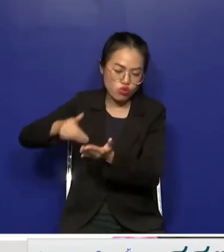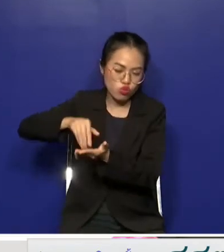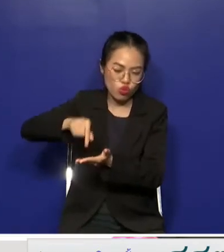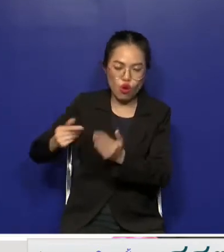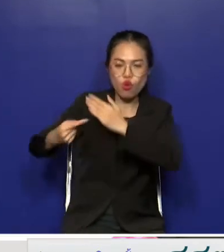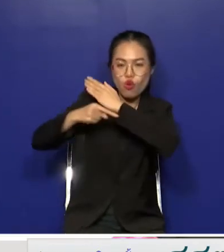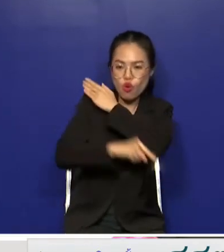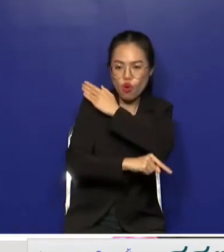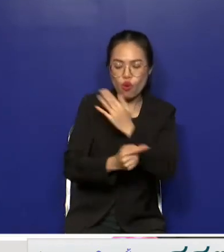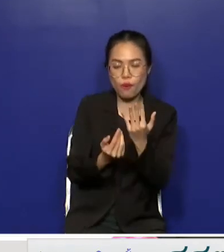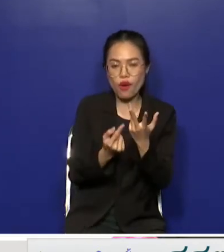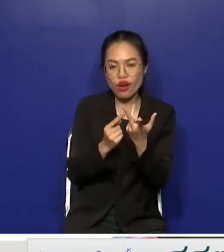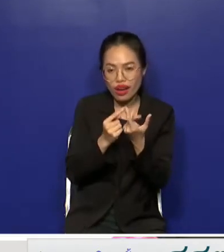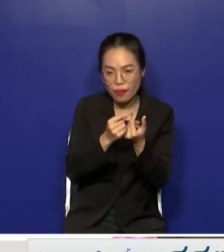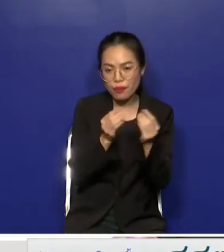พอนบกันแนมา